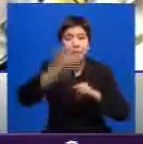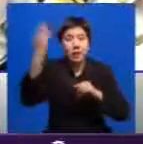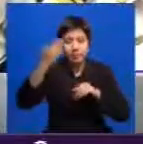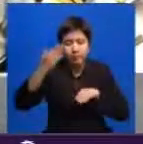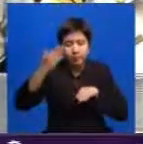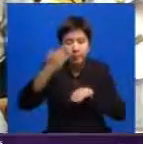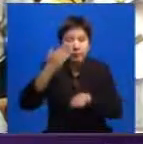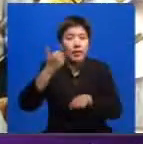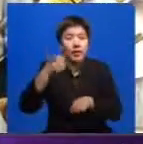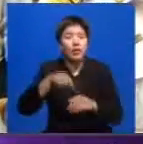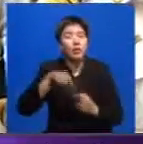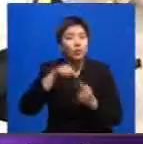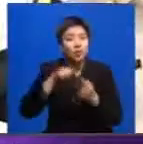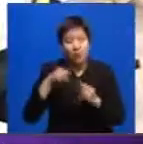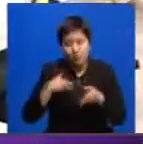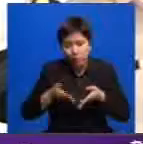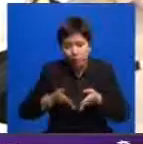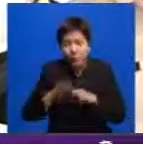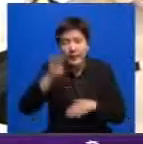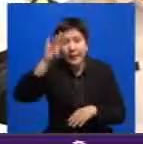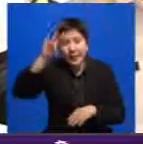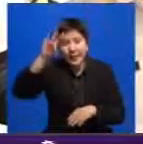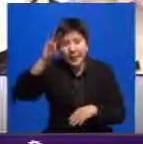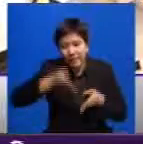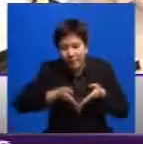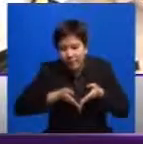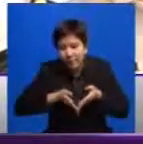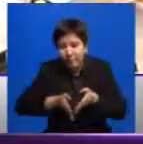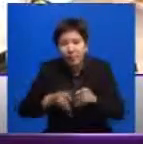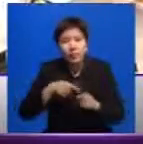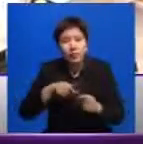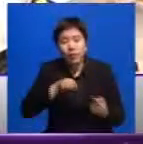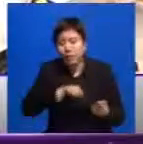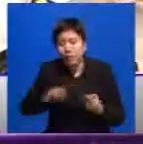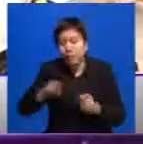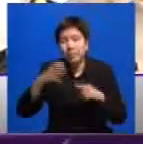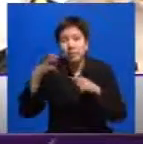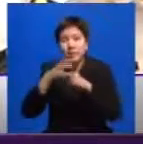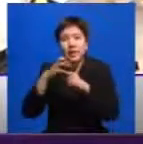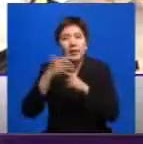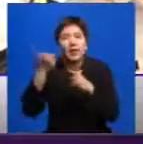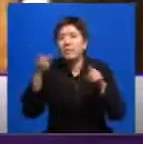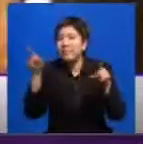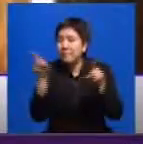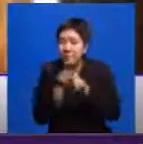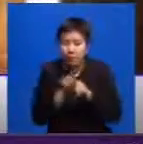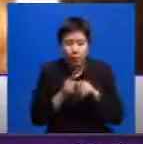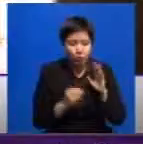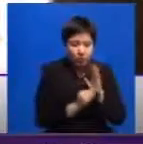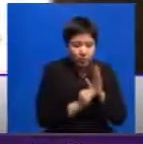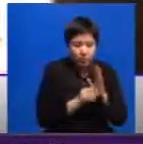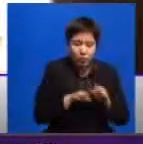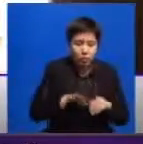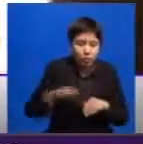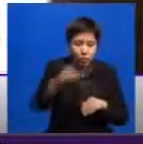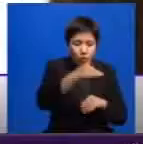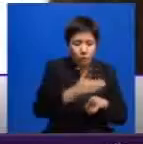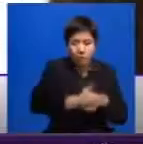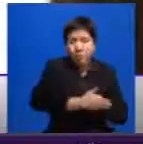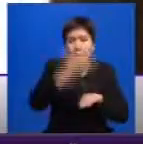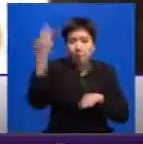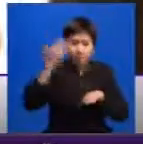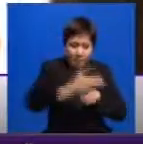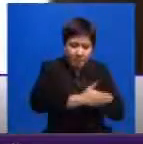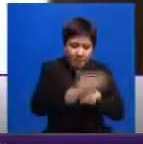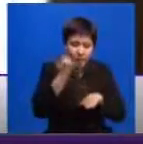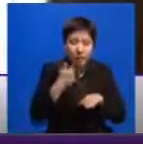างผ่านด่าน Motorwayและตัดเงินค่าผ่านดานได้ทันทีเช่นเดีวกับด่านของก.ธ.พ.ซึ่ถือเป็นการริเริมระบ